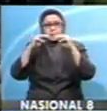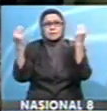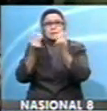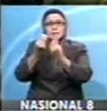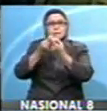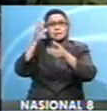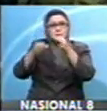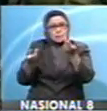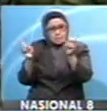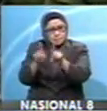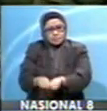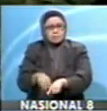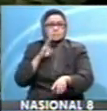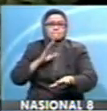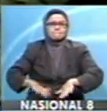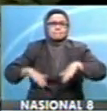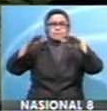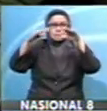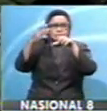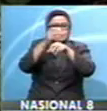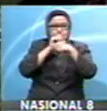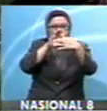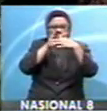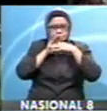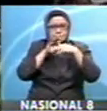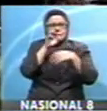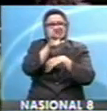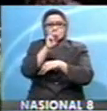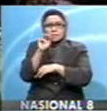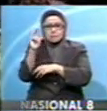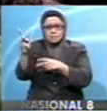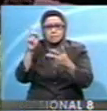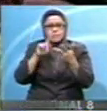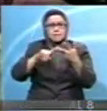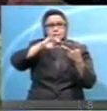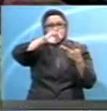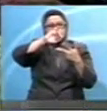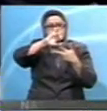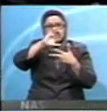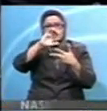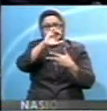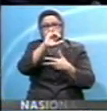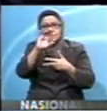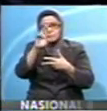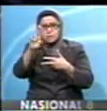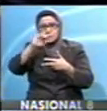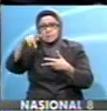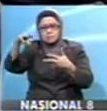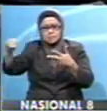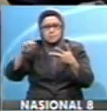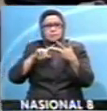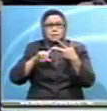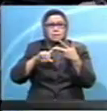ia turut mendapat kerjasama Universiti Malaysia Kelantan UMK jabatan Perdana Menteri Icu melalui jabatan